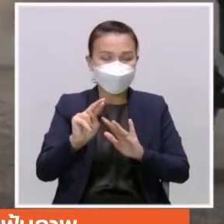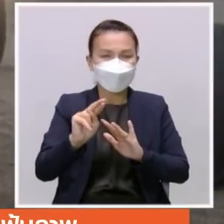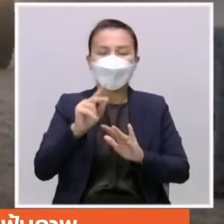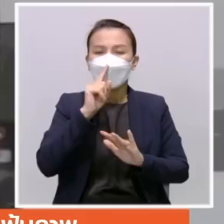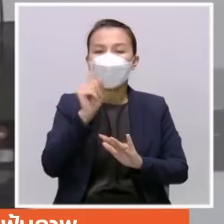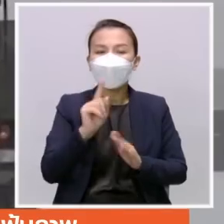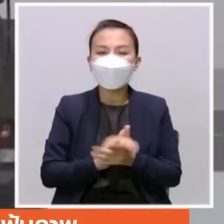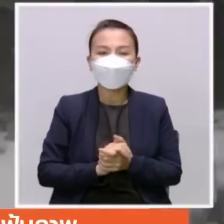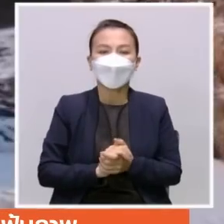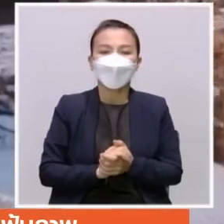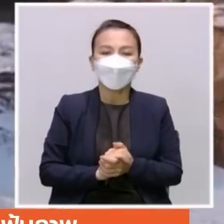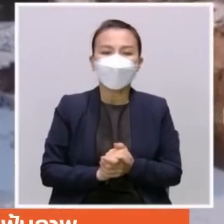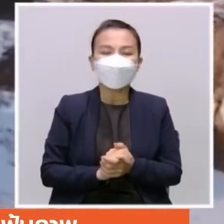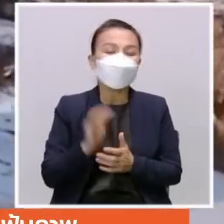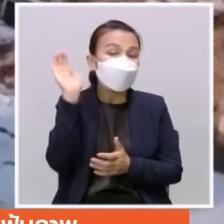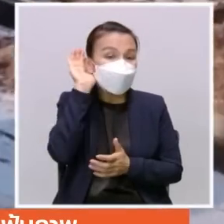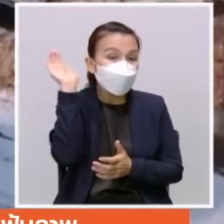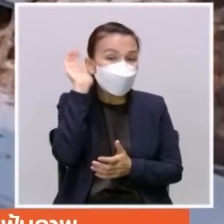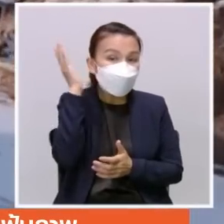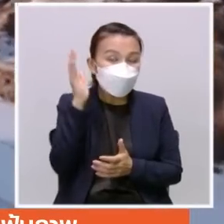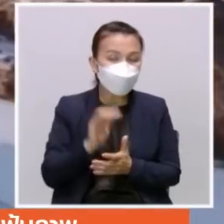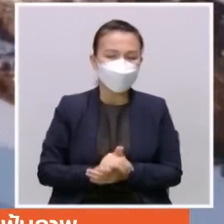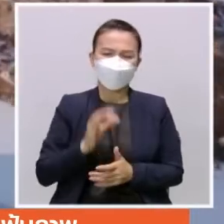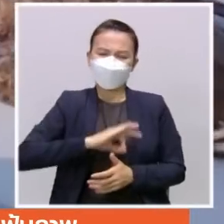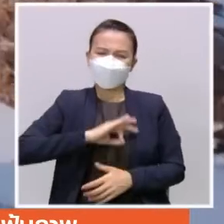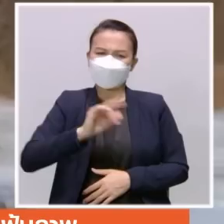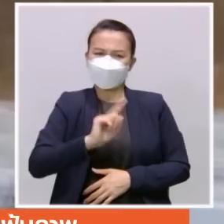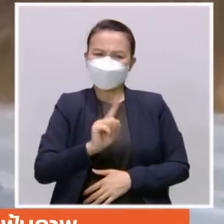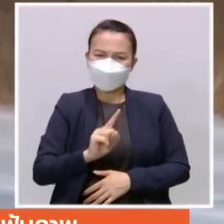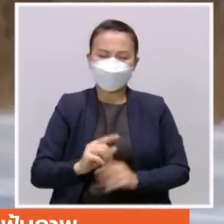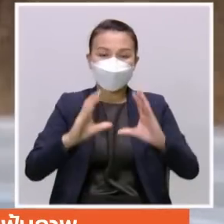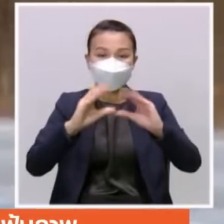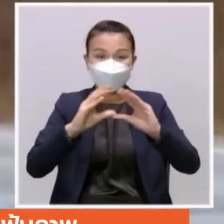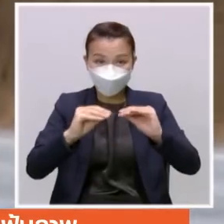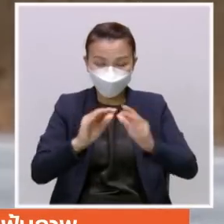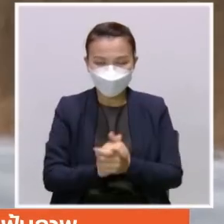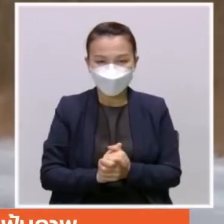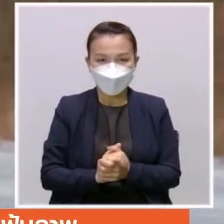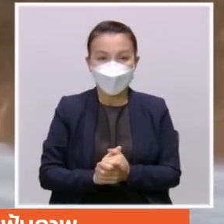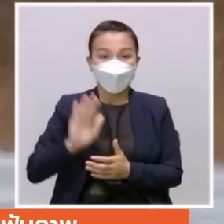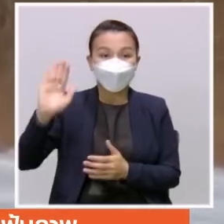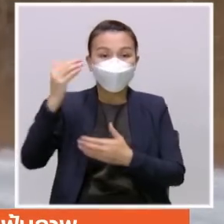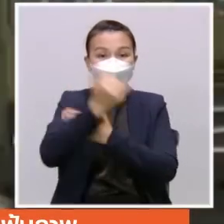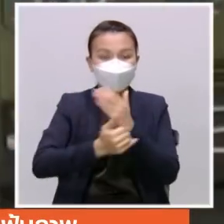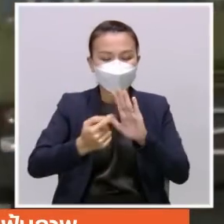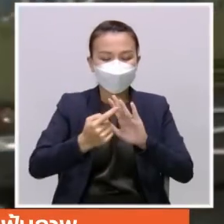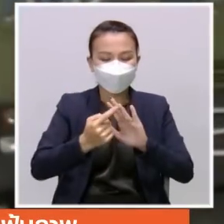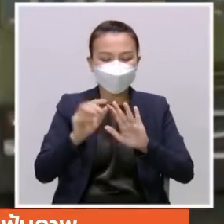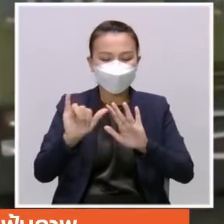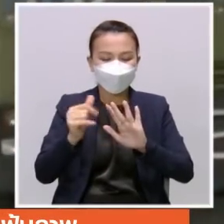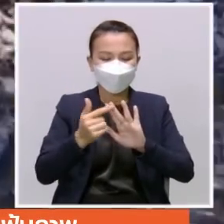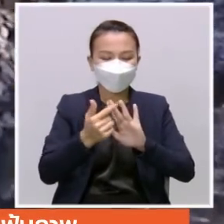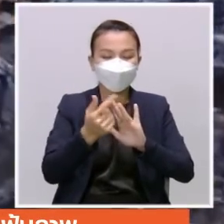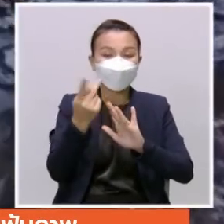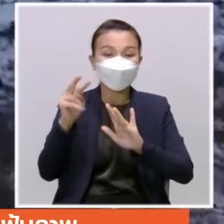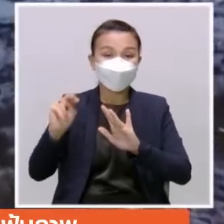เชื่อมั่นในการเจรจาทั้ง3วงอย่างไรบ้างนะคะที่ภูมิภาคโดเนสทางตะวันออกของยูเครนซึ่งเป็นพื้นที่ขัดแย้งระหว่างกองกำลัง